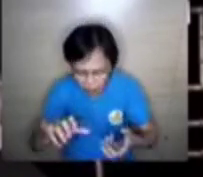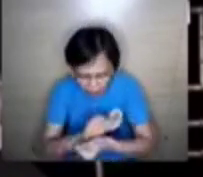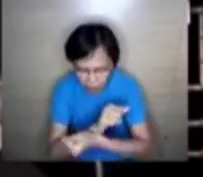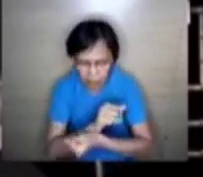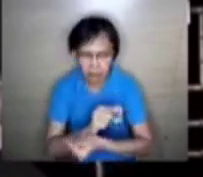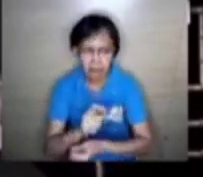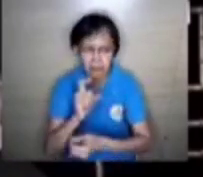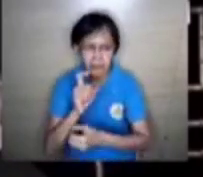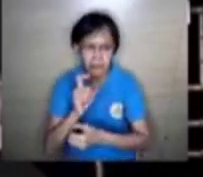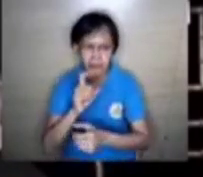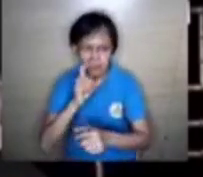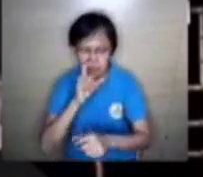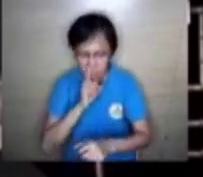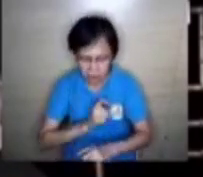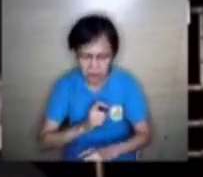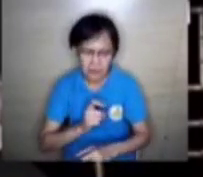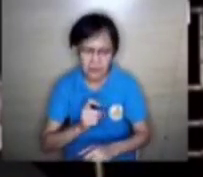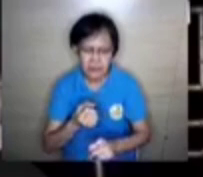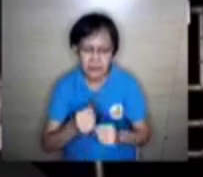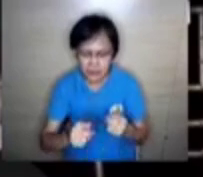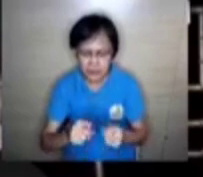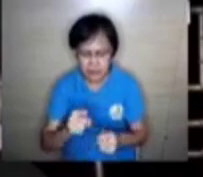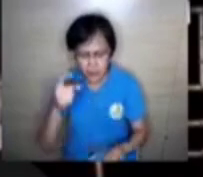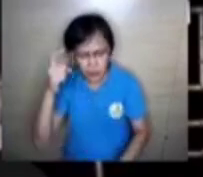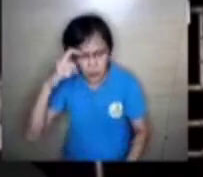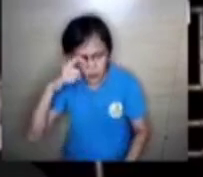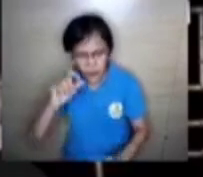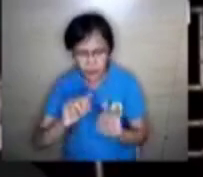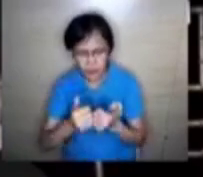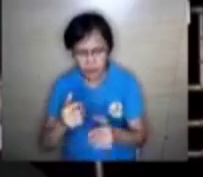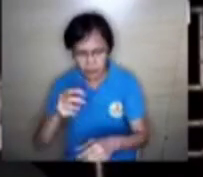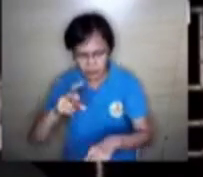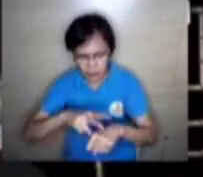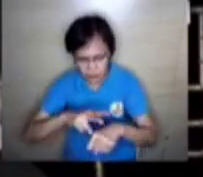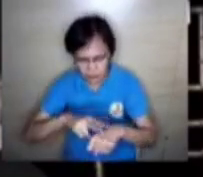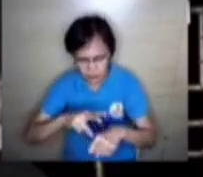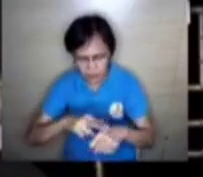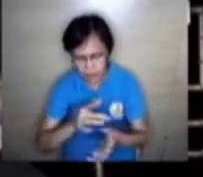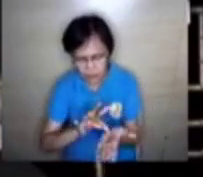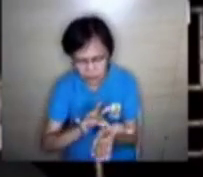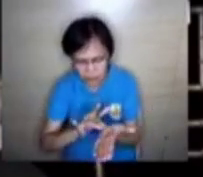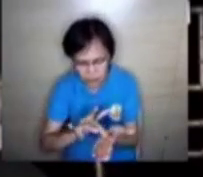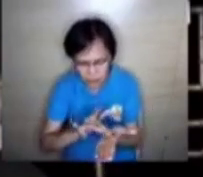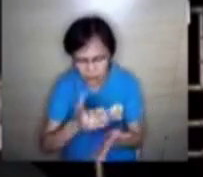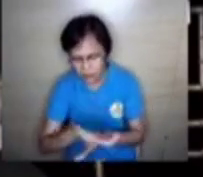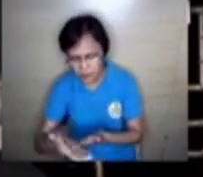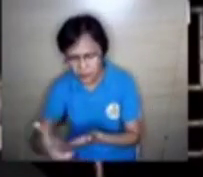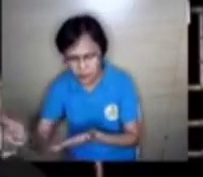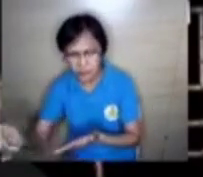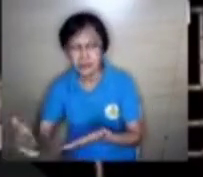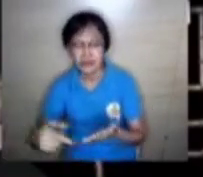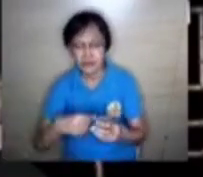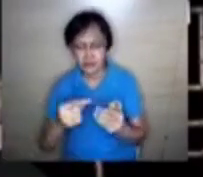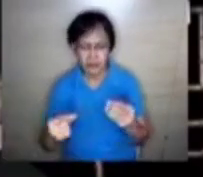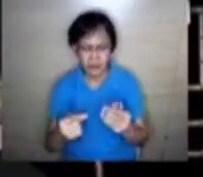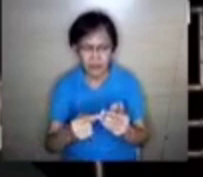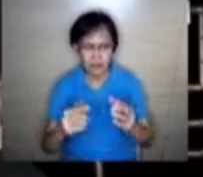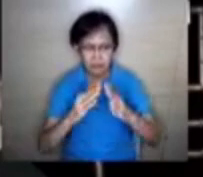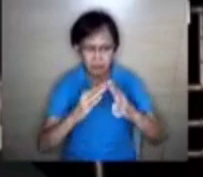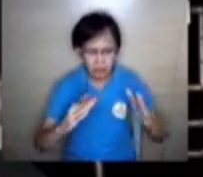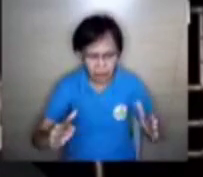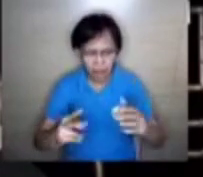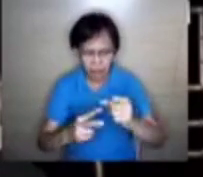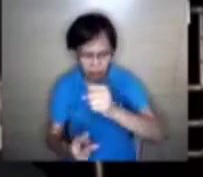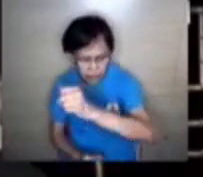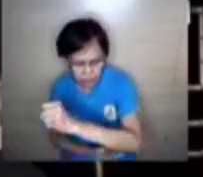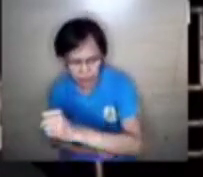May ibang topic po ako ng konti, tuloy din ng pagsasaayos ng marami sa ating public infrastructure. May mga backlog tayo dahil sa mga panahon